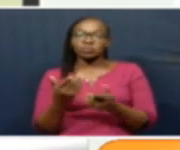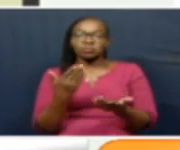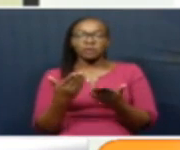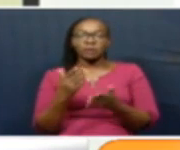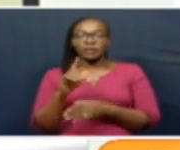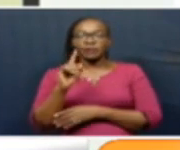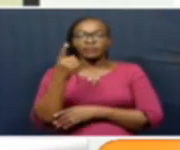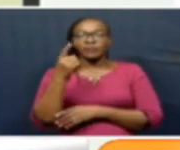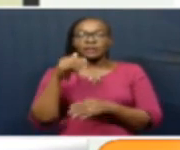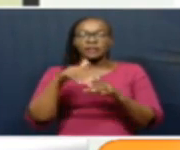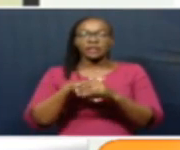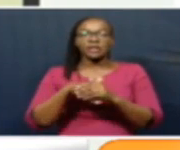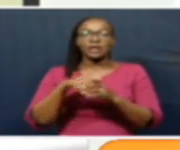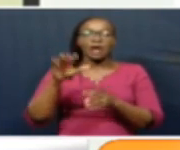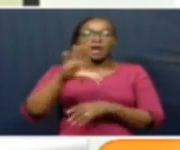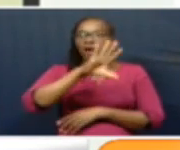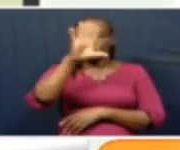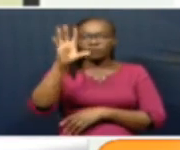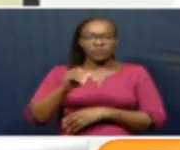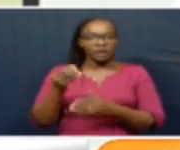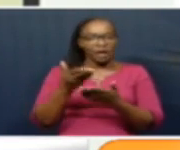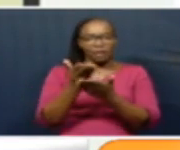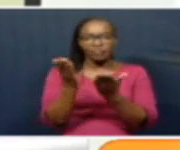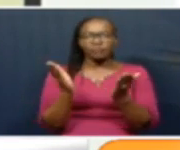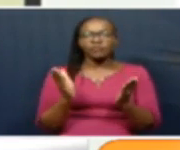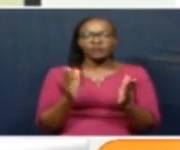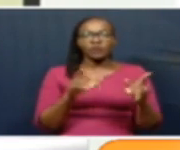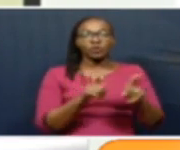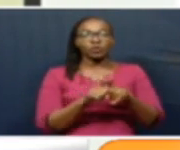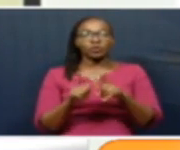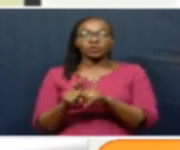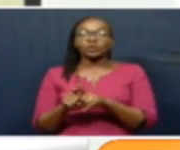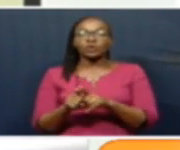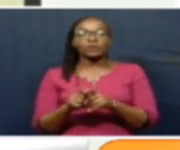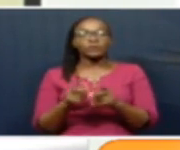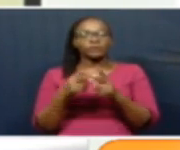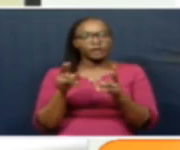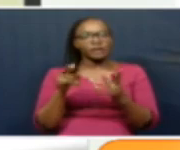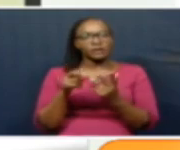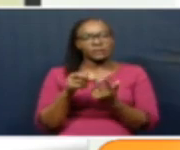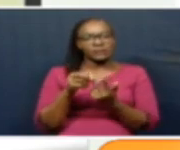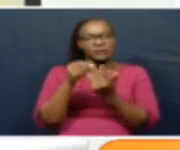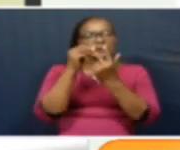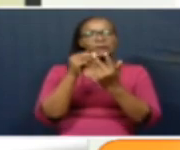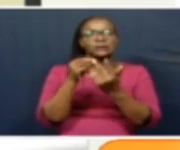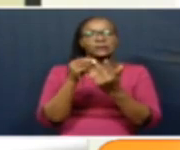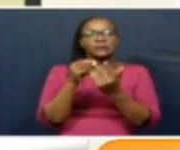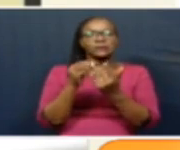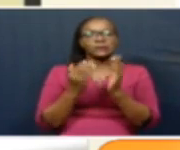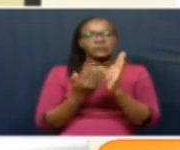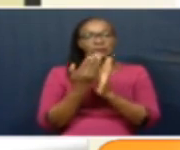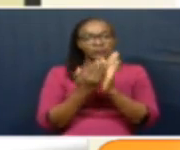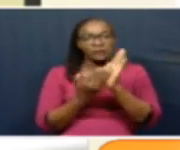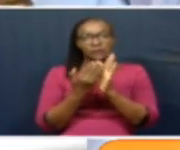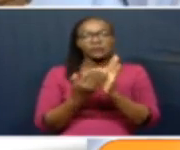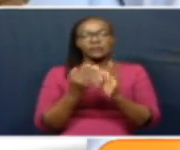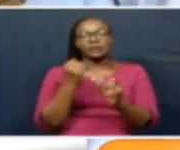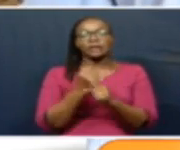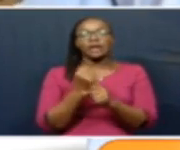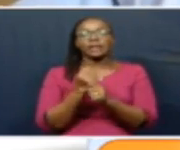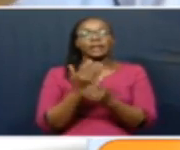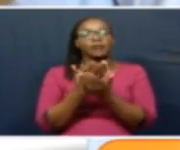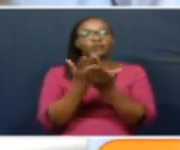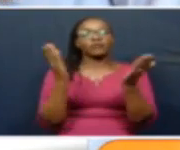first in the sub-Saharan Africa and of course very very rare surgery that is done even worldwide.